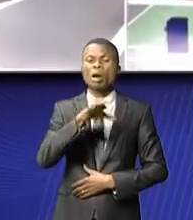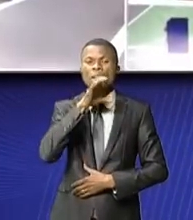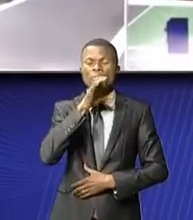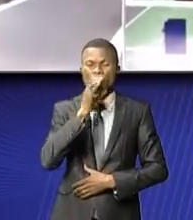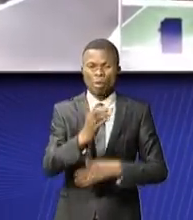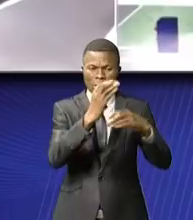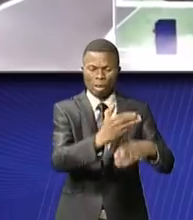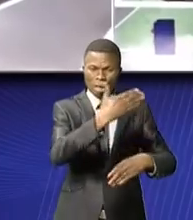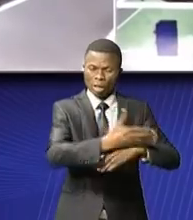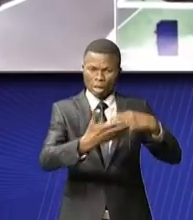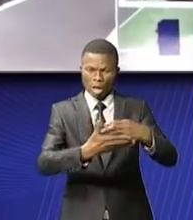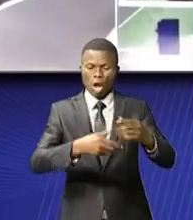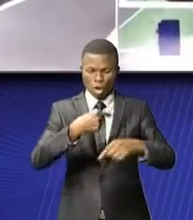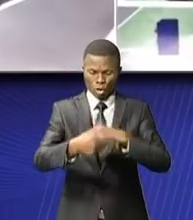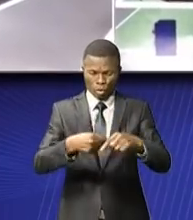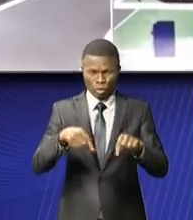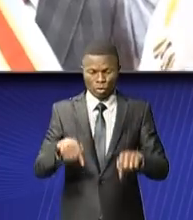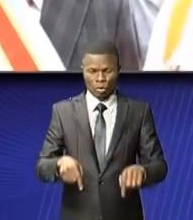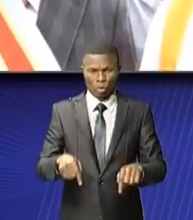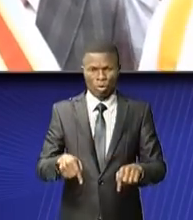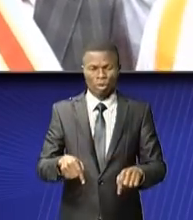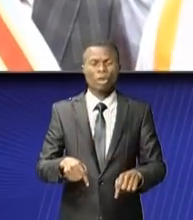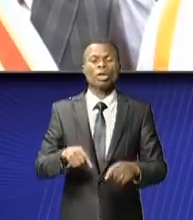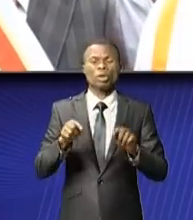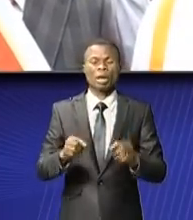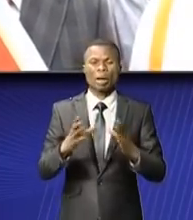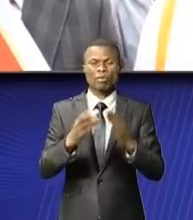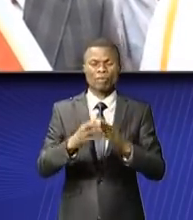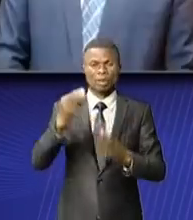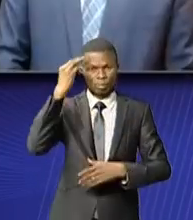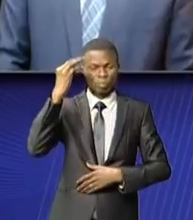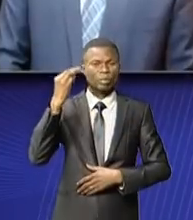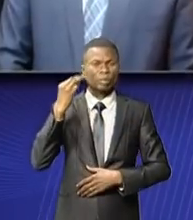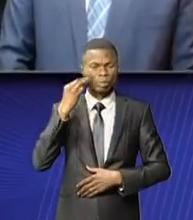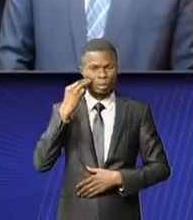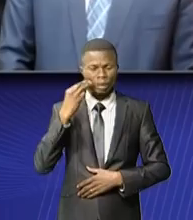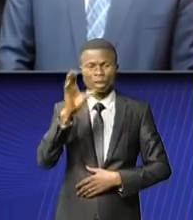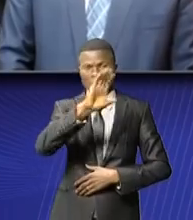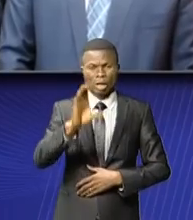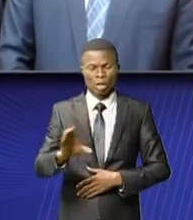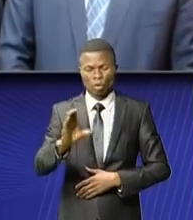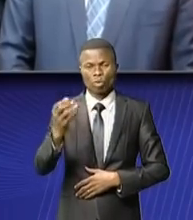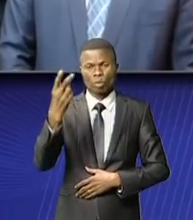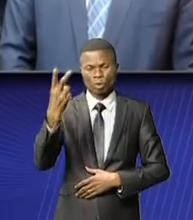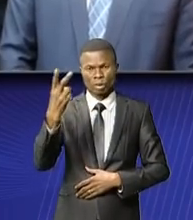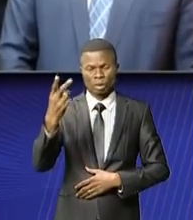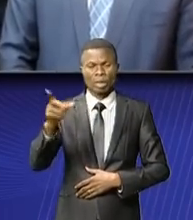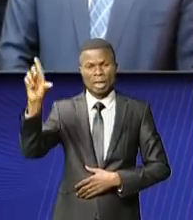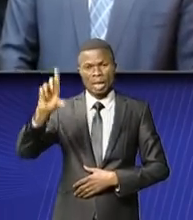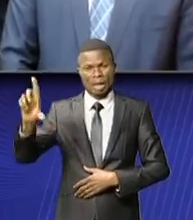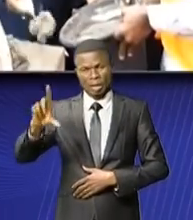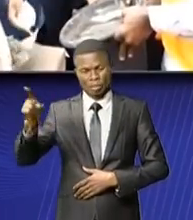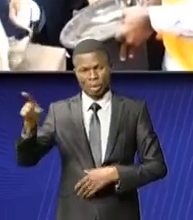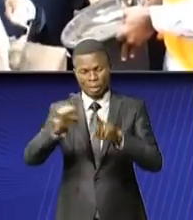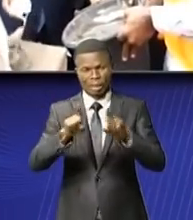la pose de la première place, de la première pierre a eu lieu dans deux communes à Limété